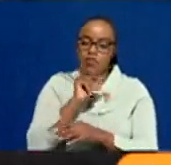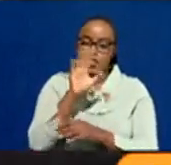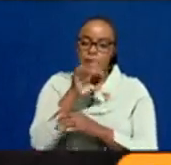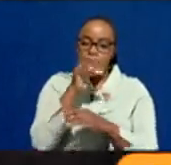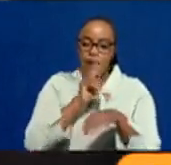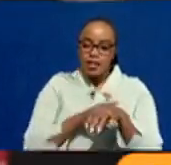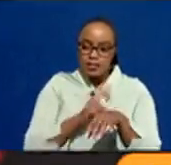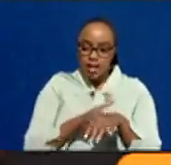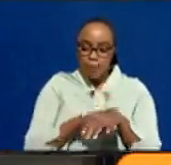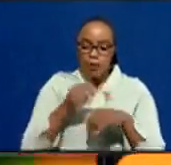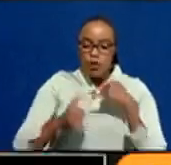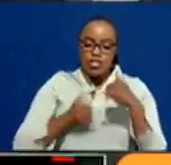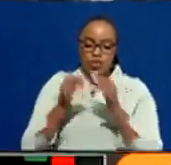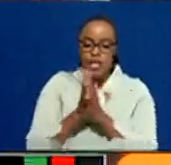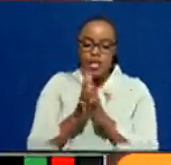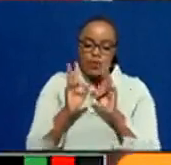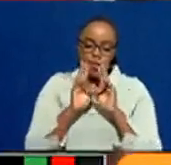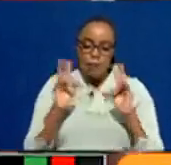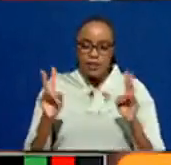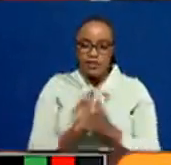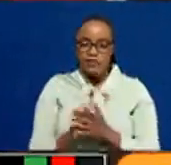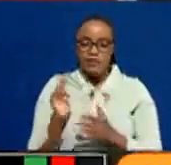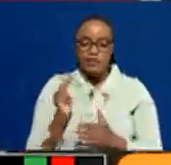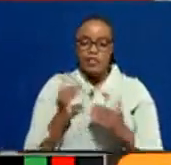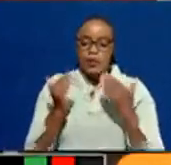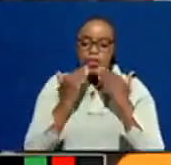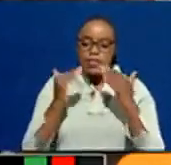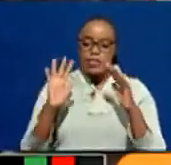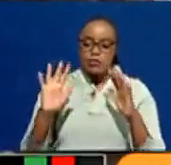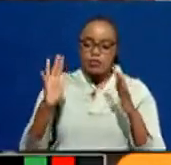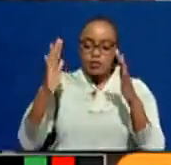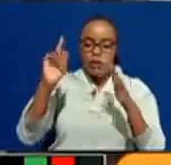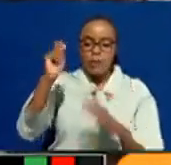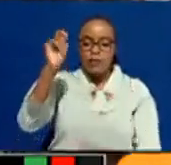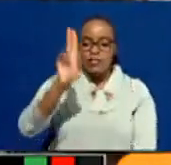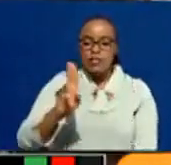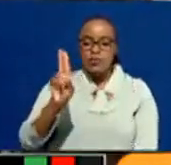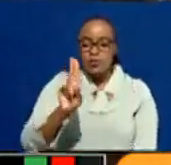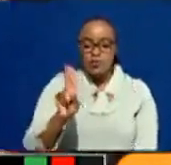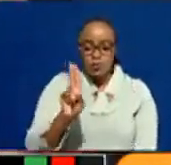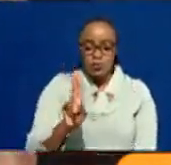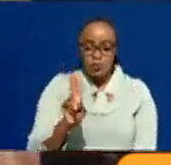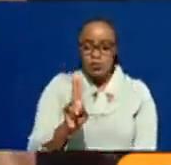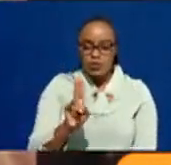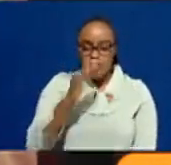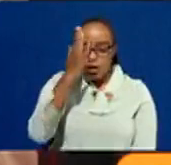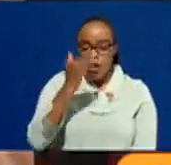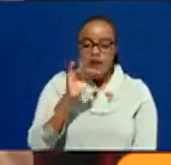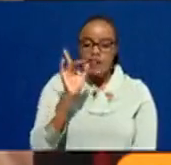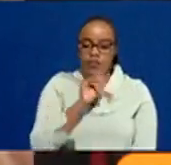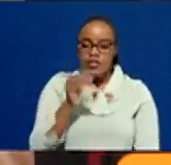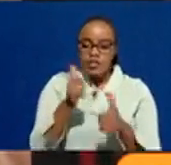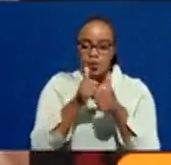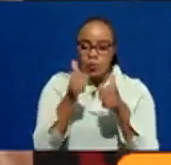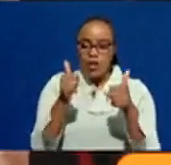kwa furaha na utulivu. Tunamshukuru na kumpongeza sana Mheshimiwa Uhuru Muigai Kenyatta kwa kumaliza